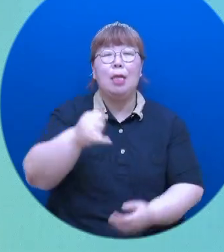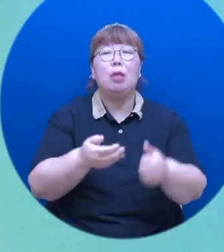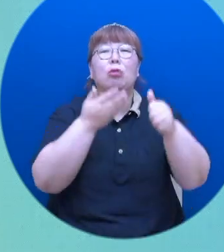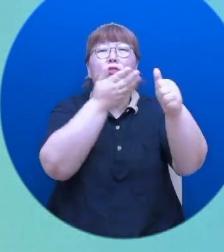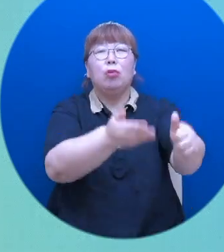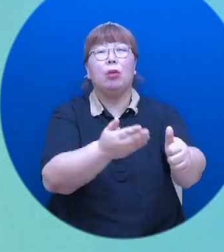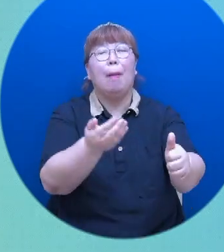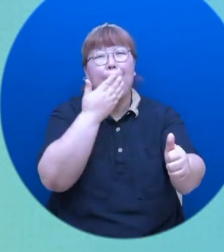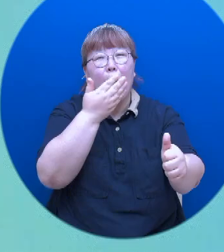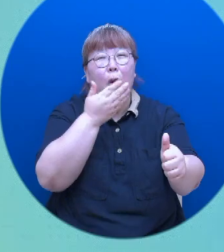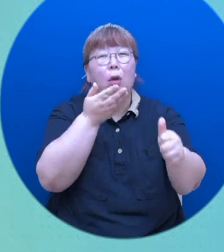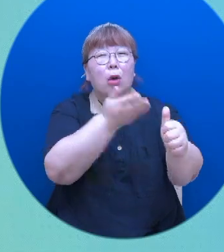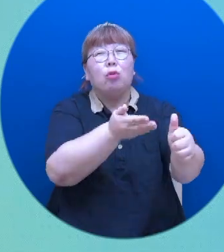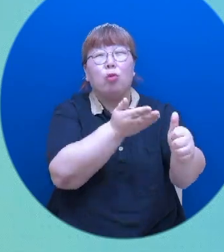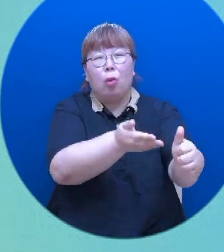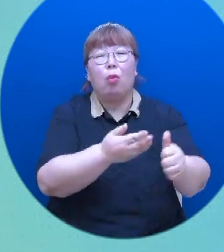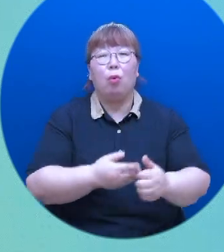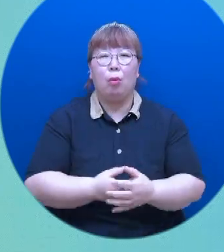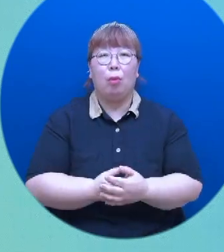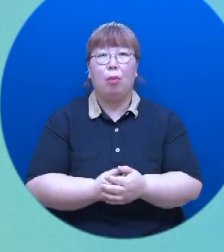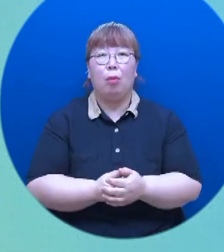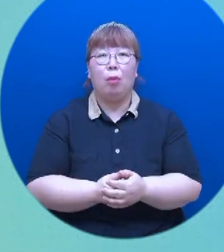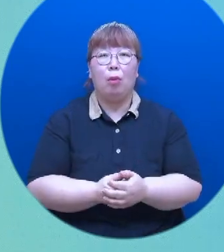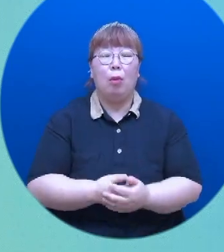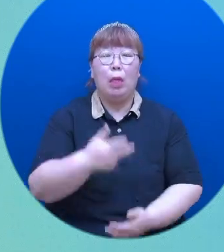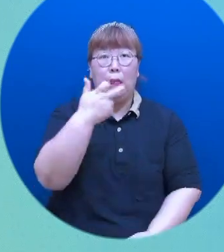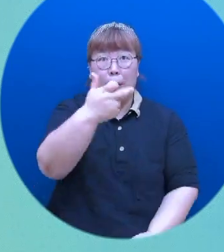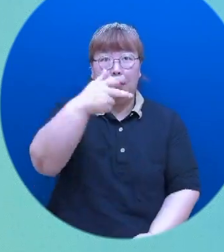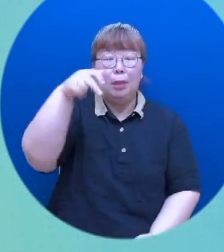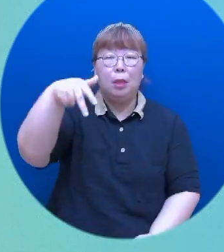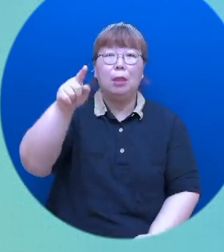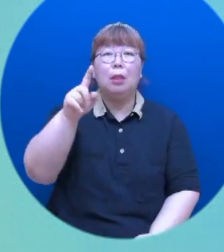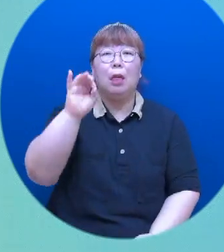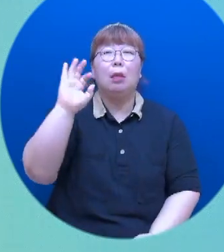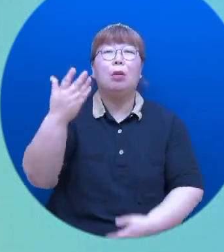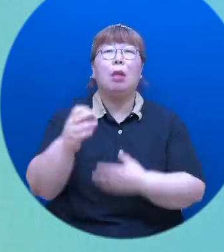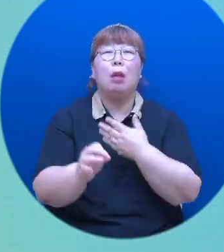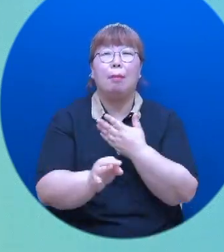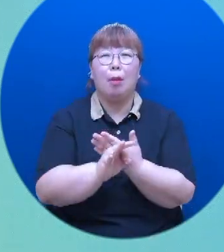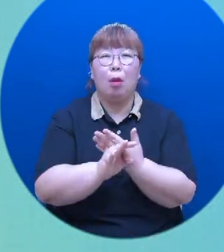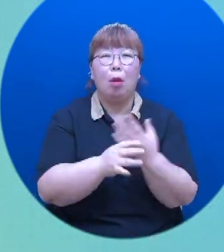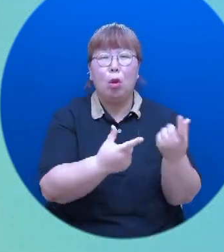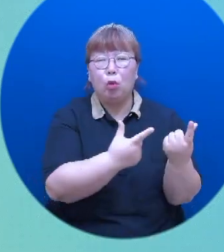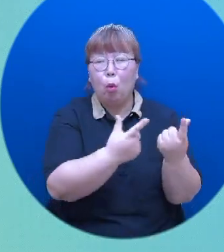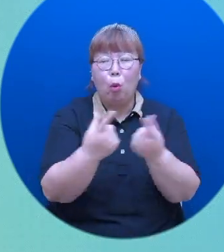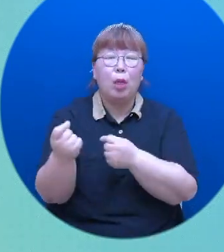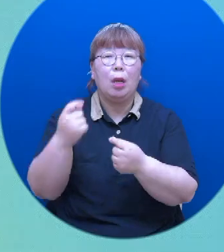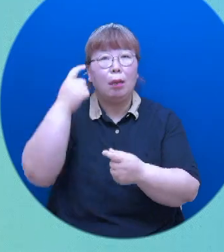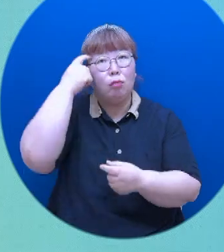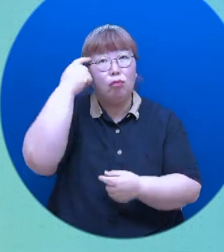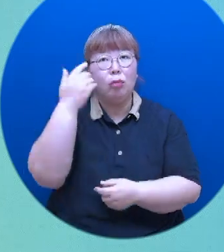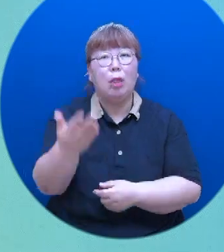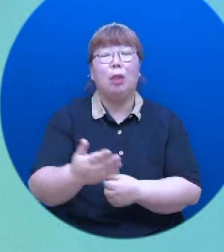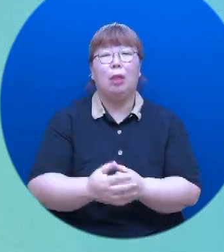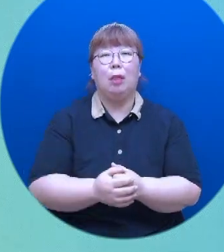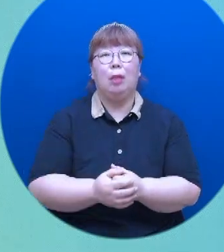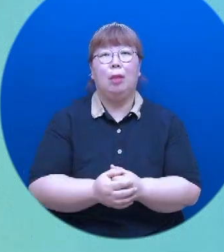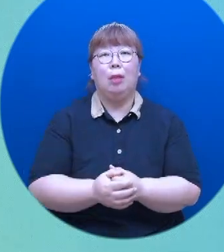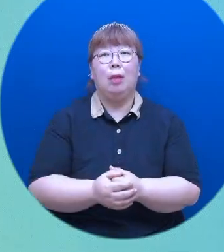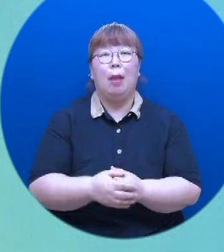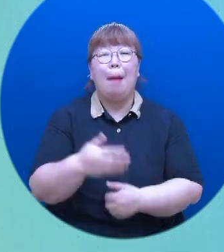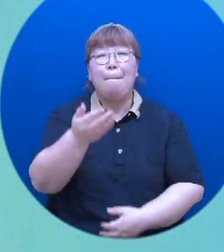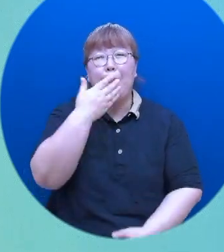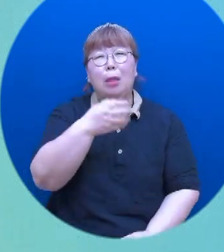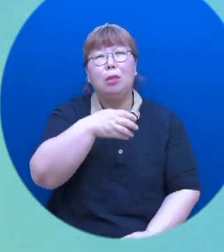만들어요. 그리고 또다시 17장으로 넘어가요. 동일한 문제를 내주죠. 뭐요? 마실 물이